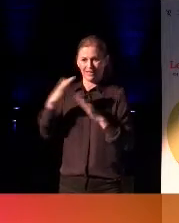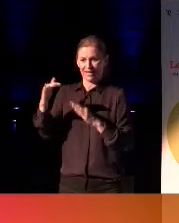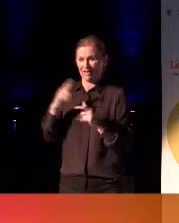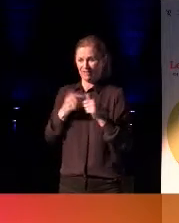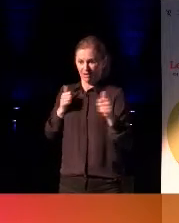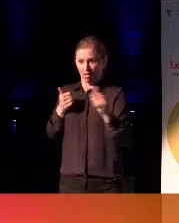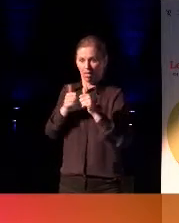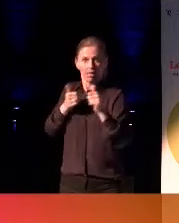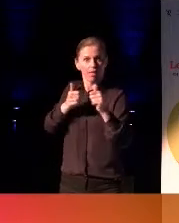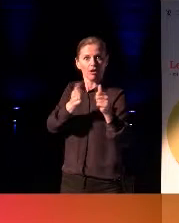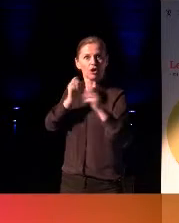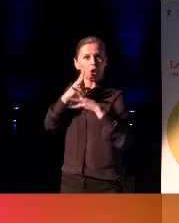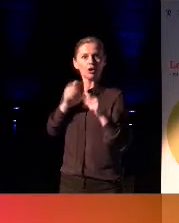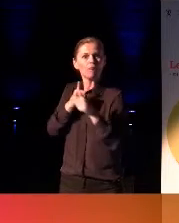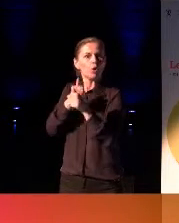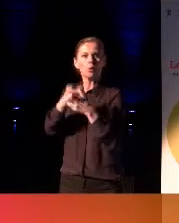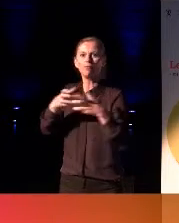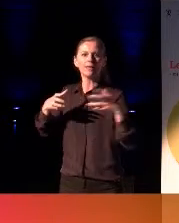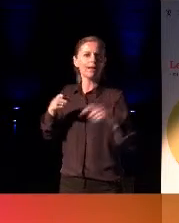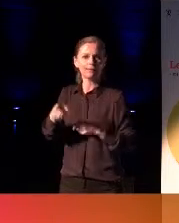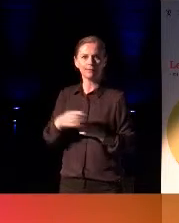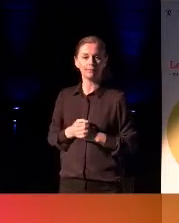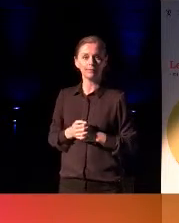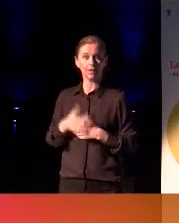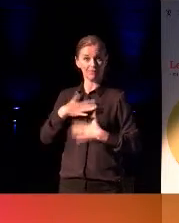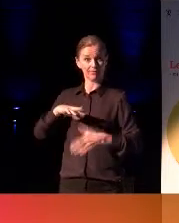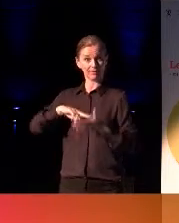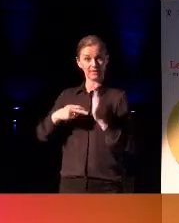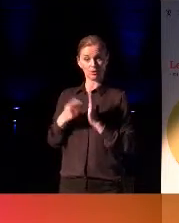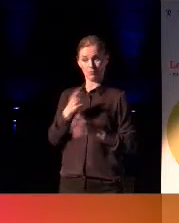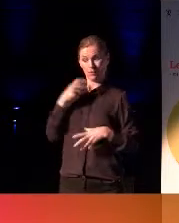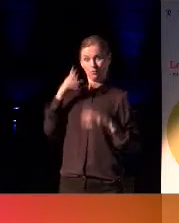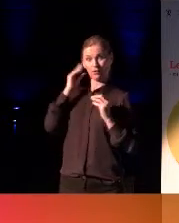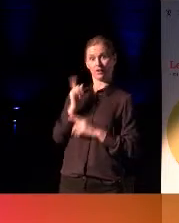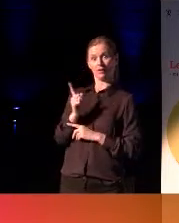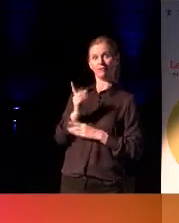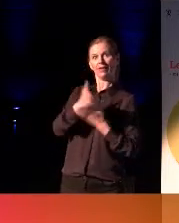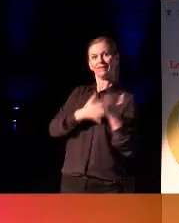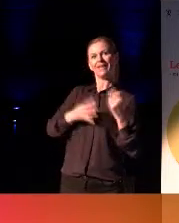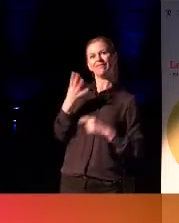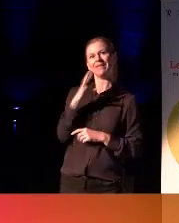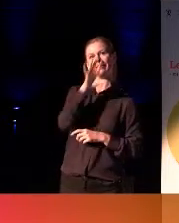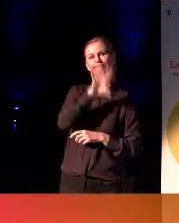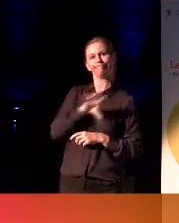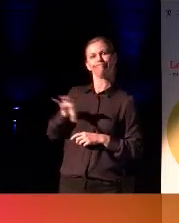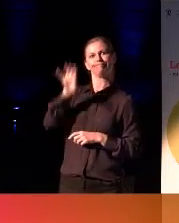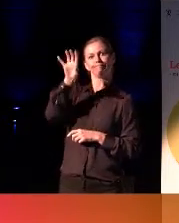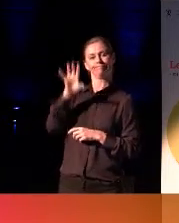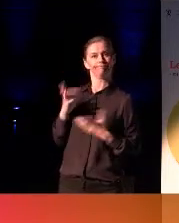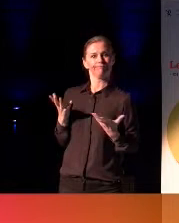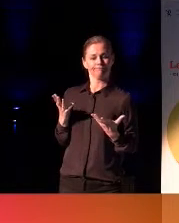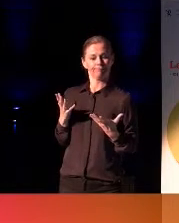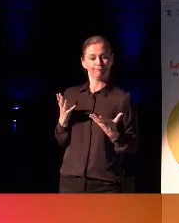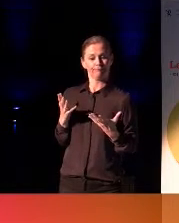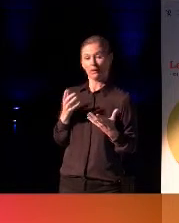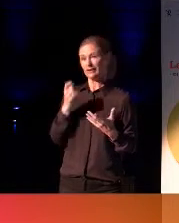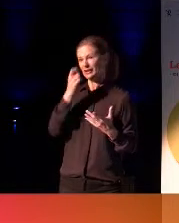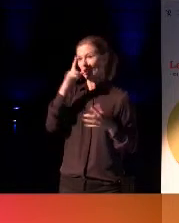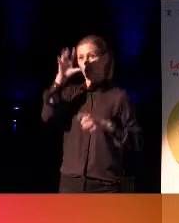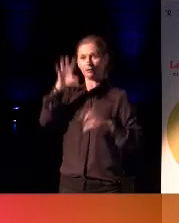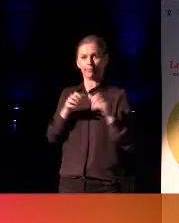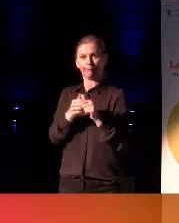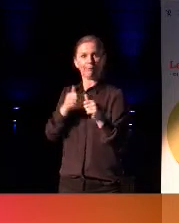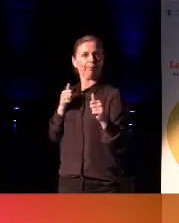tritt med utviklingen. For velferdsteknologi, slik vi ser det, har vi delt inn i fire, og snart så ikke dette her passende